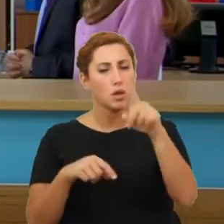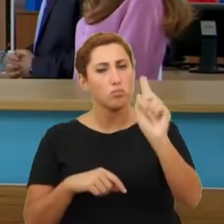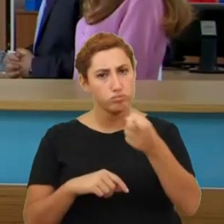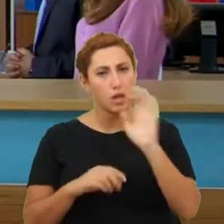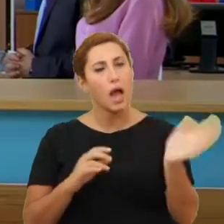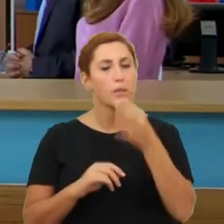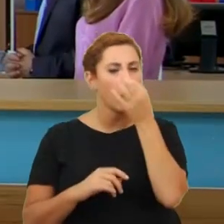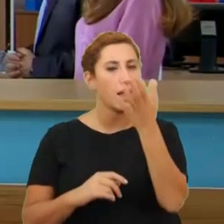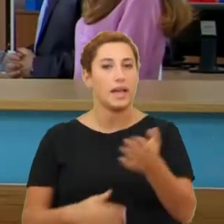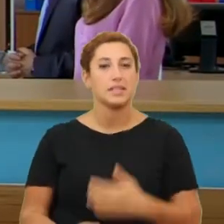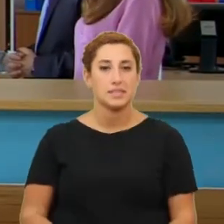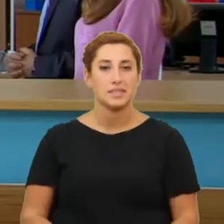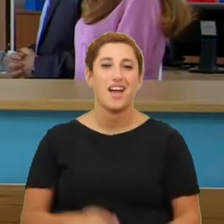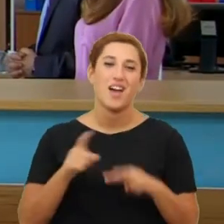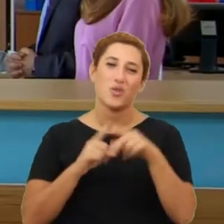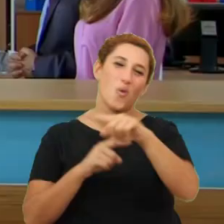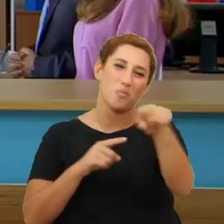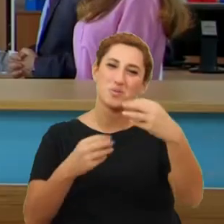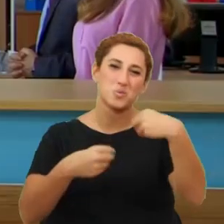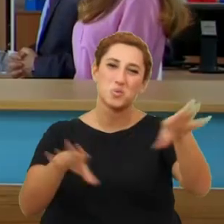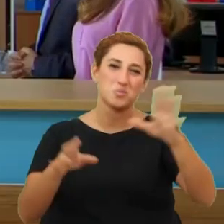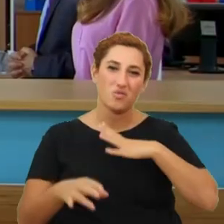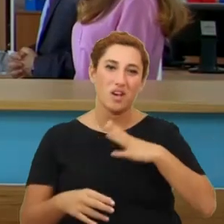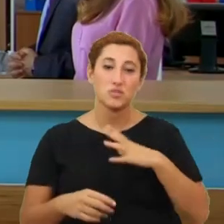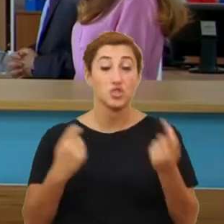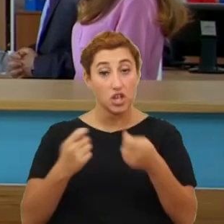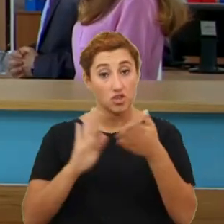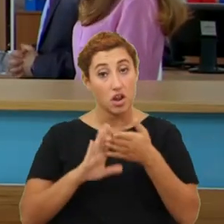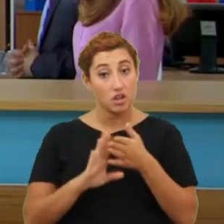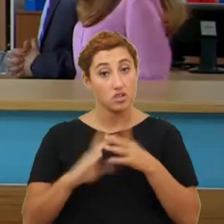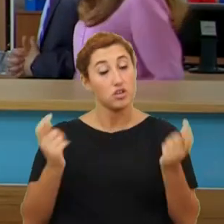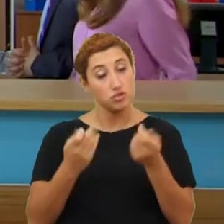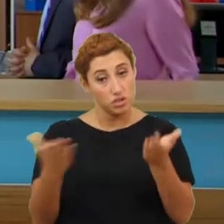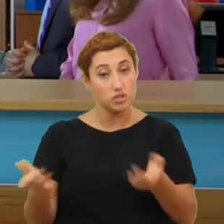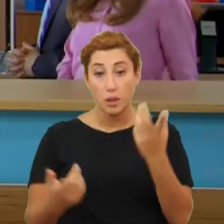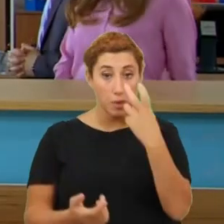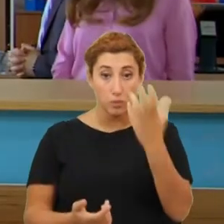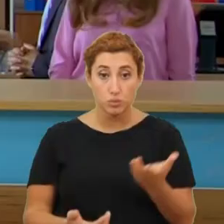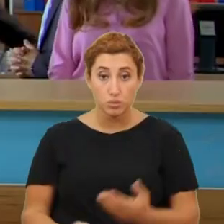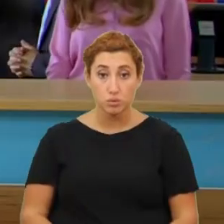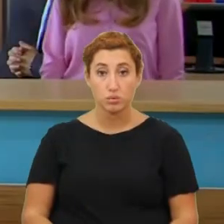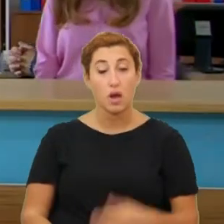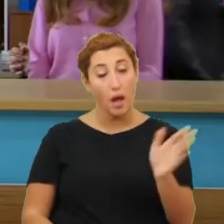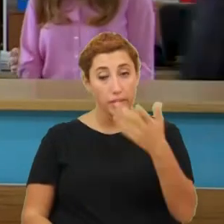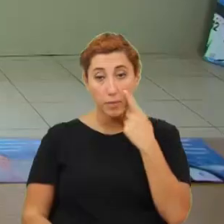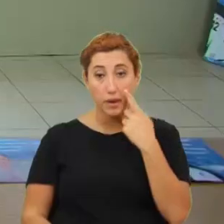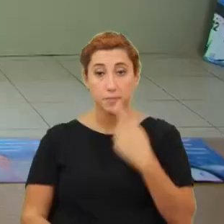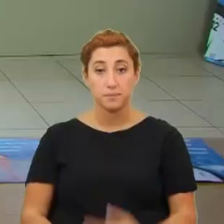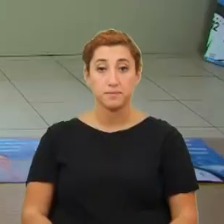bulursun. Hadi kolay gelsin. Aydan'cığım oralara bir yere düşmüştür. Çalışın arkadaşlar. Çalışın, ne bakıyorsunuz? Hadi